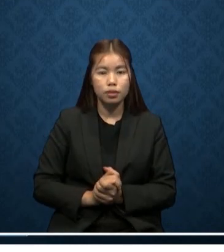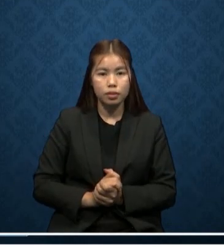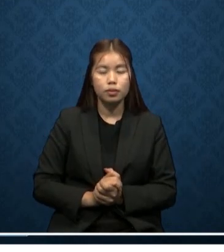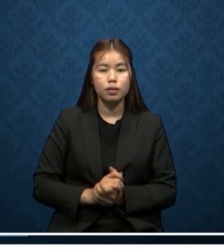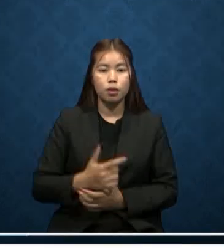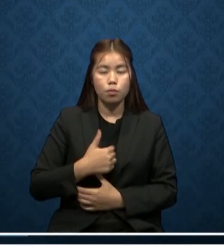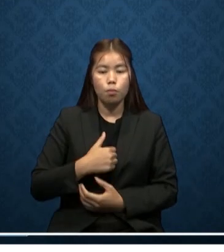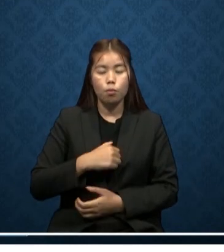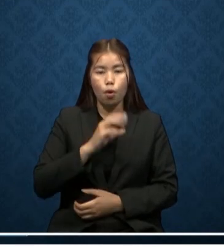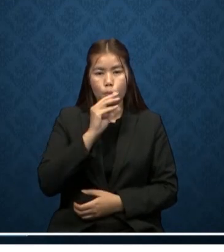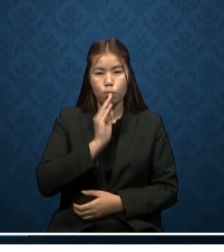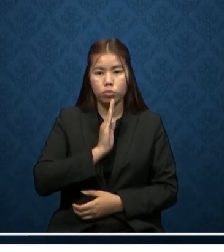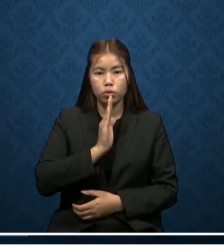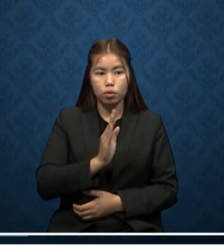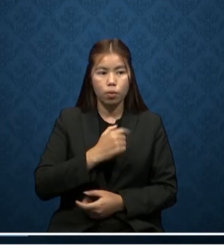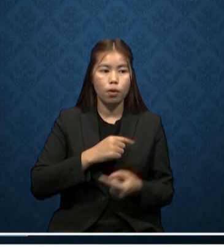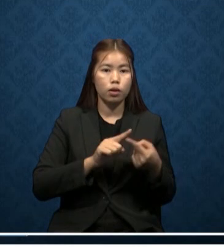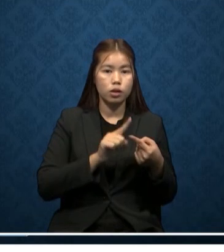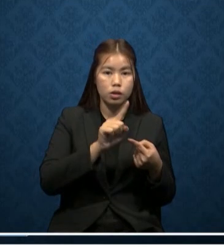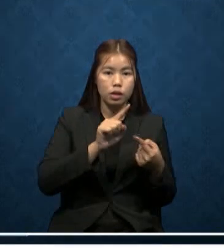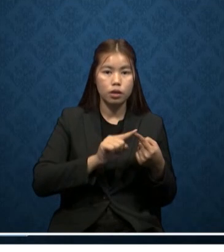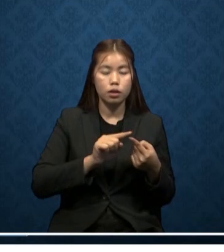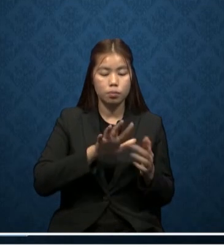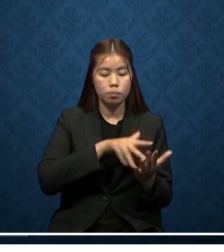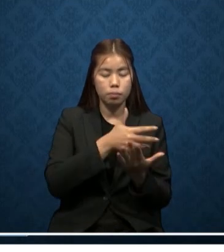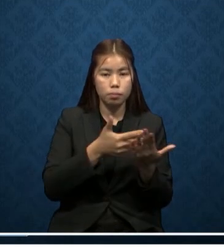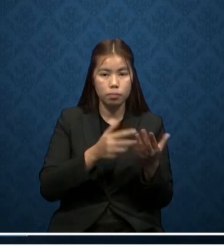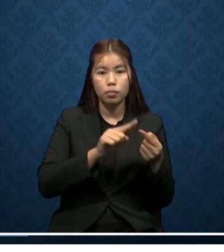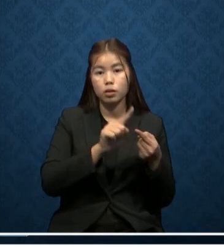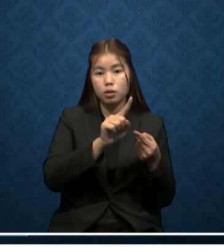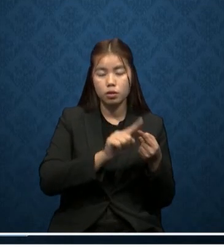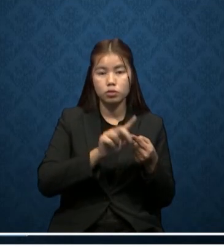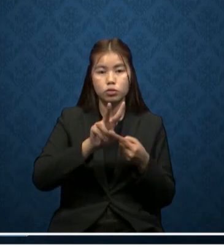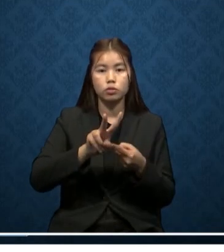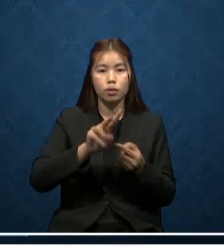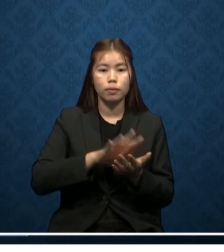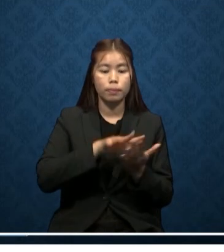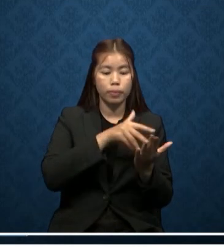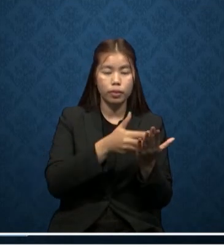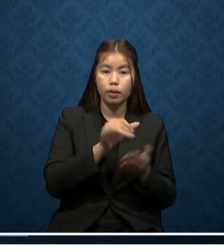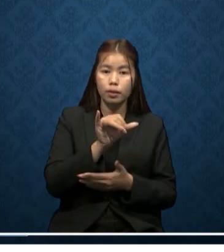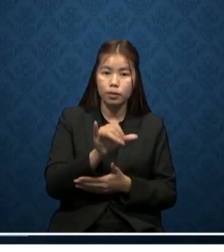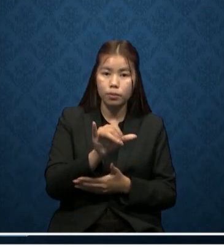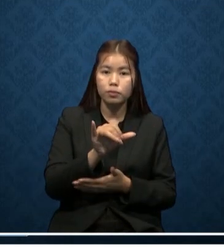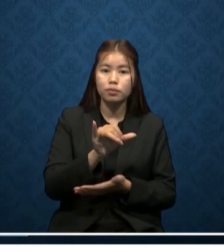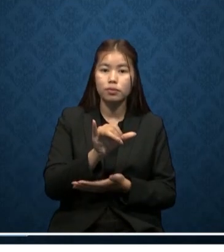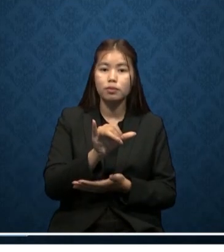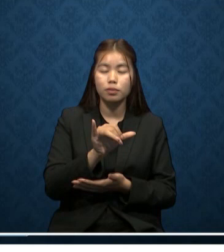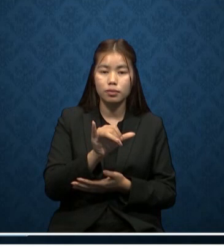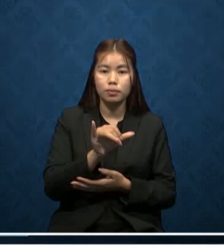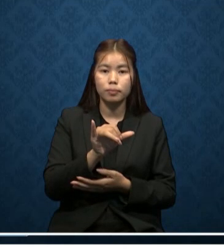ตรงๆเลยนะครับข้อ 1ข้อ 2คือแผนงานยุทธศาสตร์กับแผนงานสุธสนับสนุยุทศาสตร์